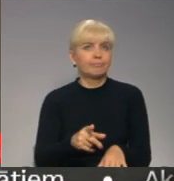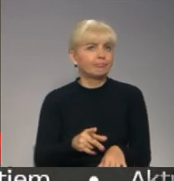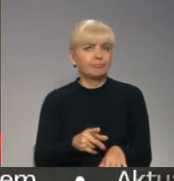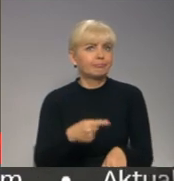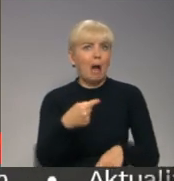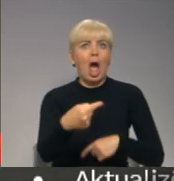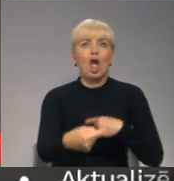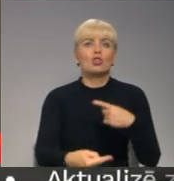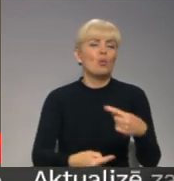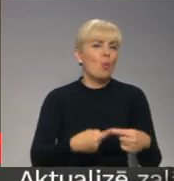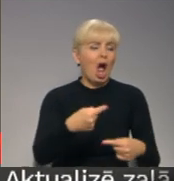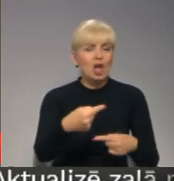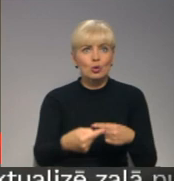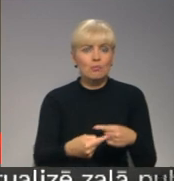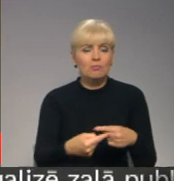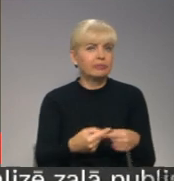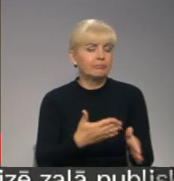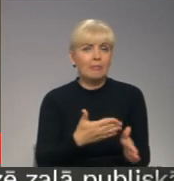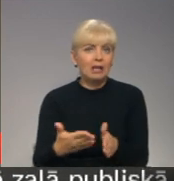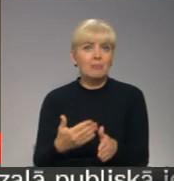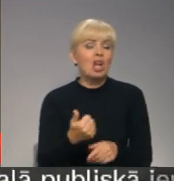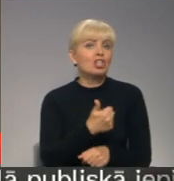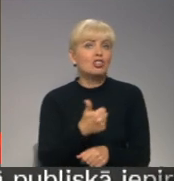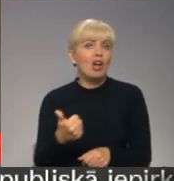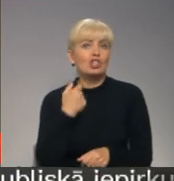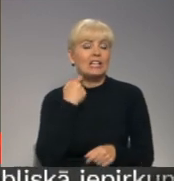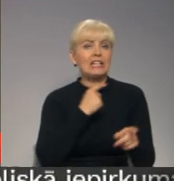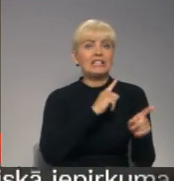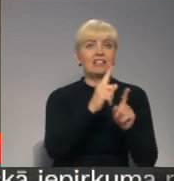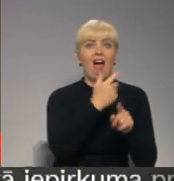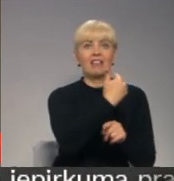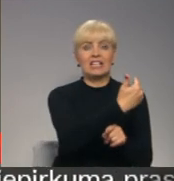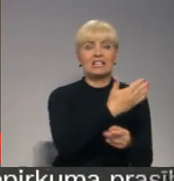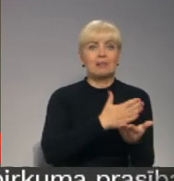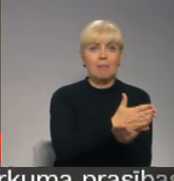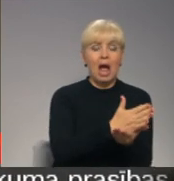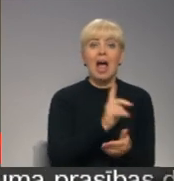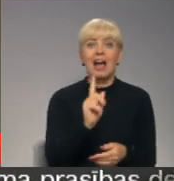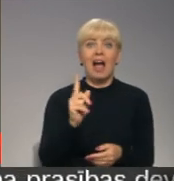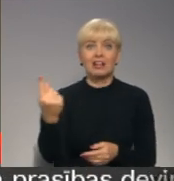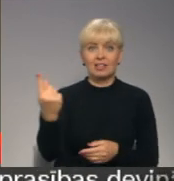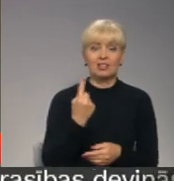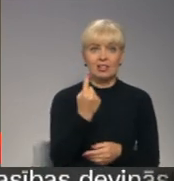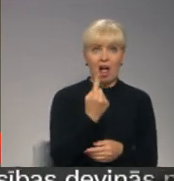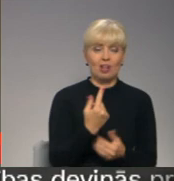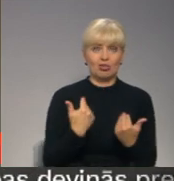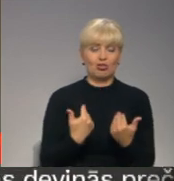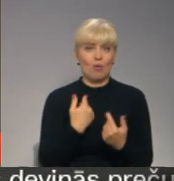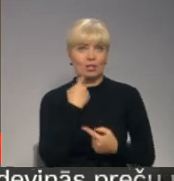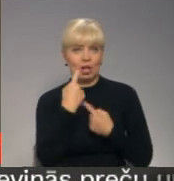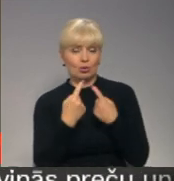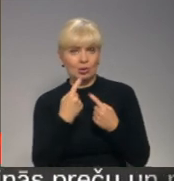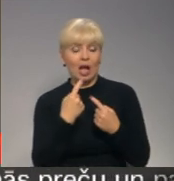interesanti, tieši satiksmes joma, gan arī vai katrs, kurš nāca ar šodien ar mums runāt, minēja